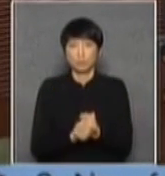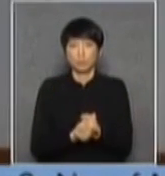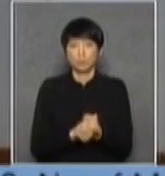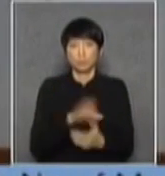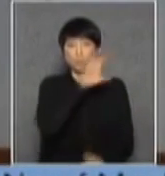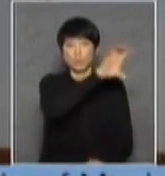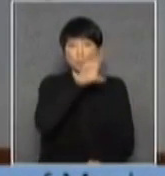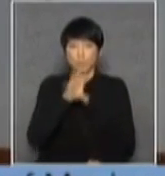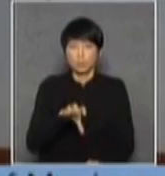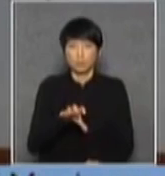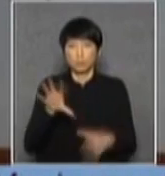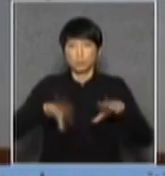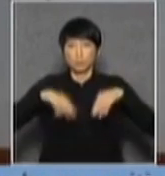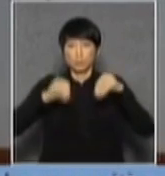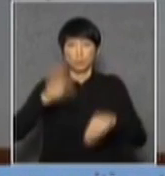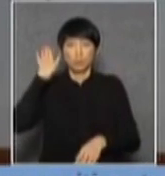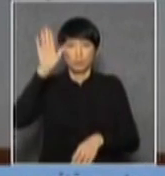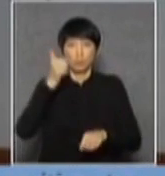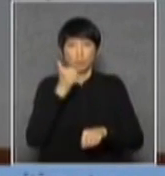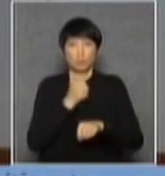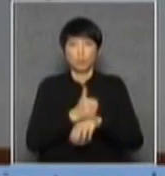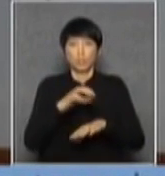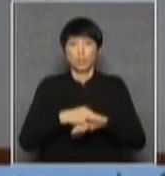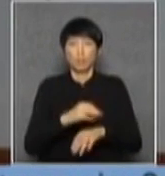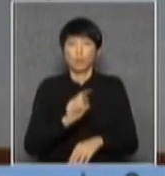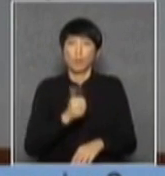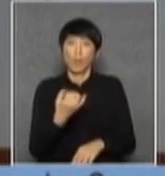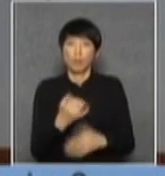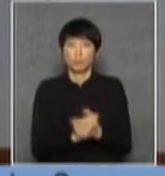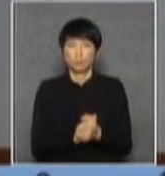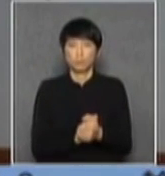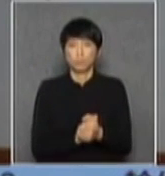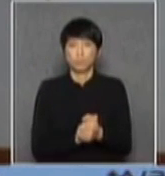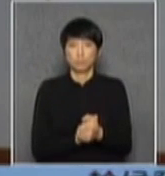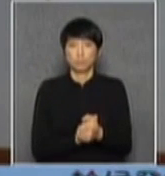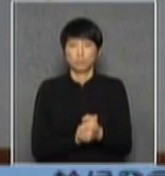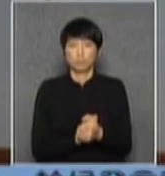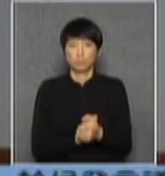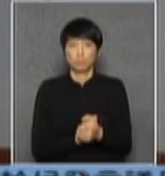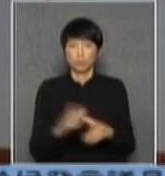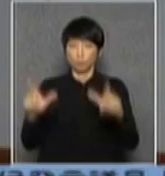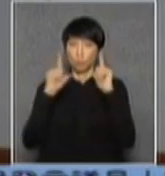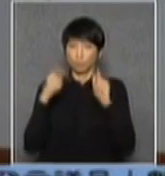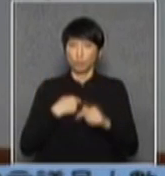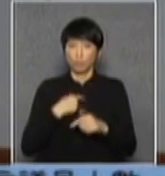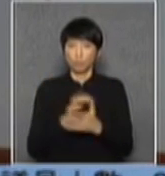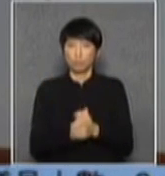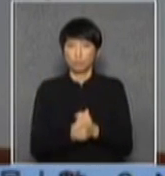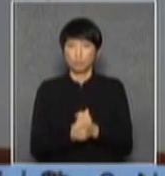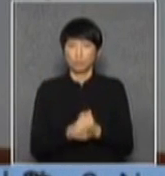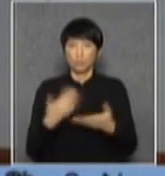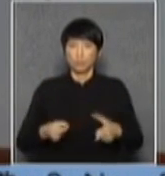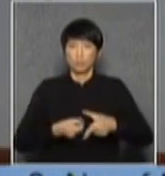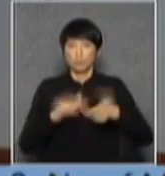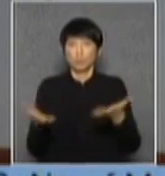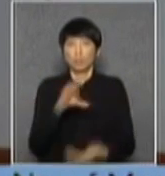抄襲澳洲未來基金啊？曾俊華，答下我啦！而家我公開話你抄